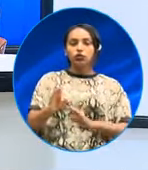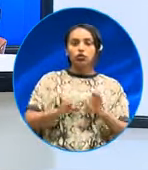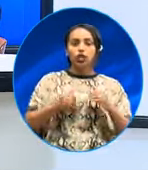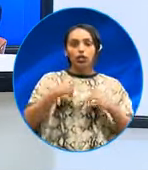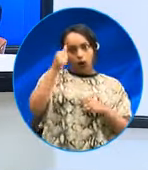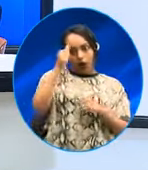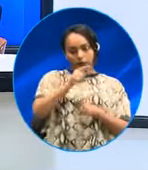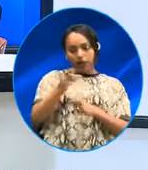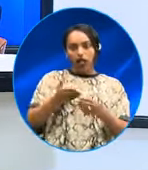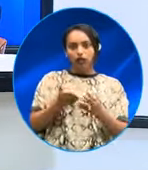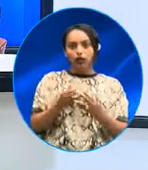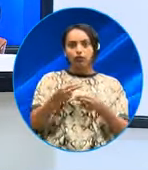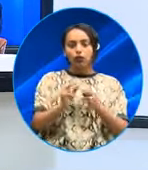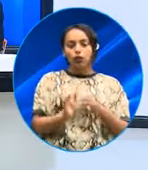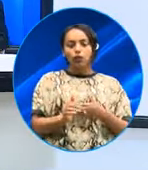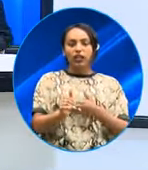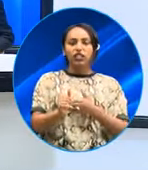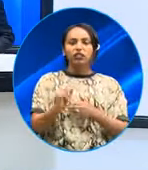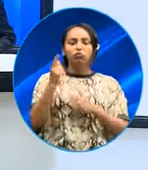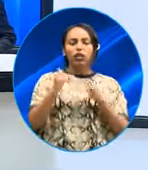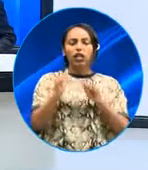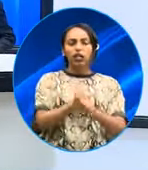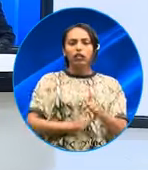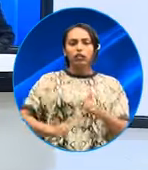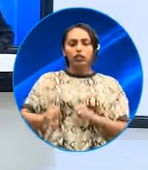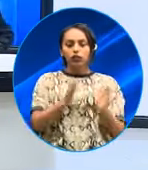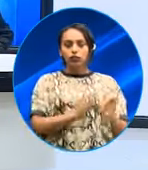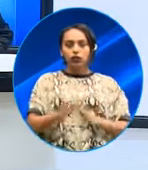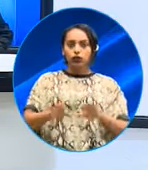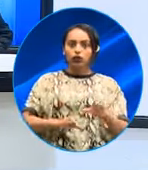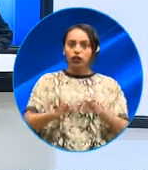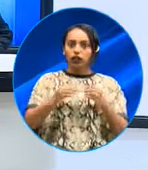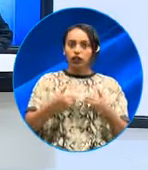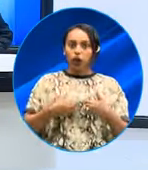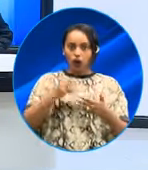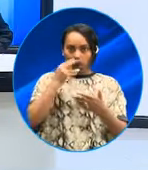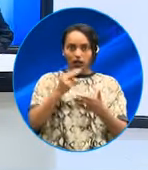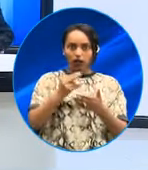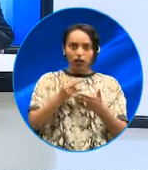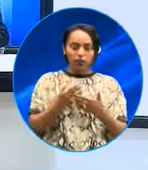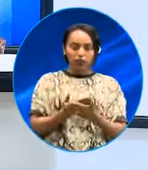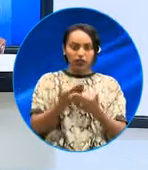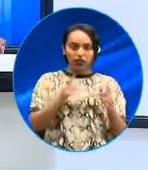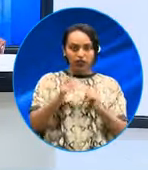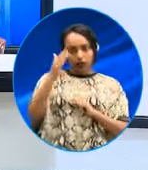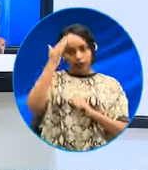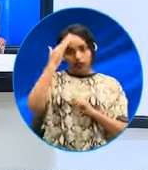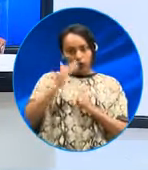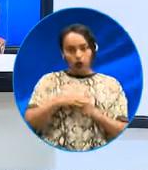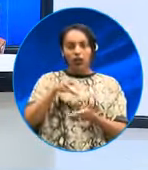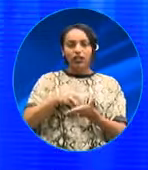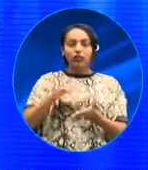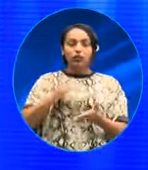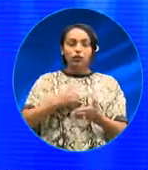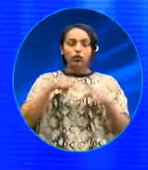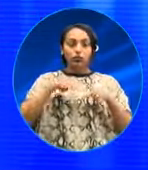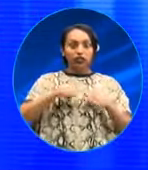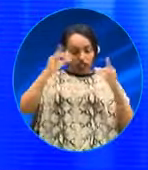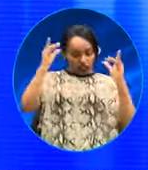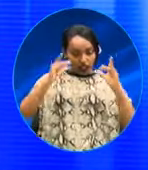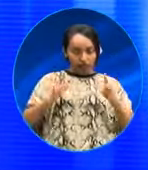አድርጓል፣ በእናንተ ቢሮ መሪነት ማለት ነው። ምን ያህል ቅድመ ዝግጅቶች ተከናውነዋል? መልካም። እንግዲህ እንደሚታወቀው በከተማችን